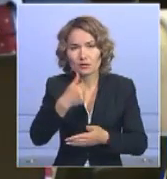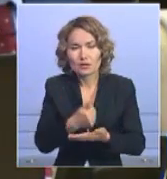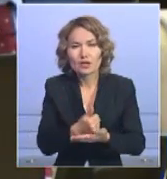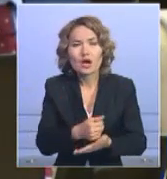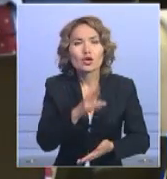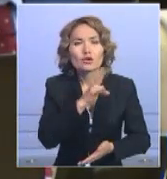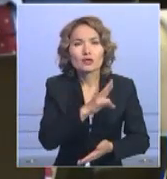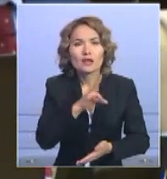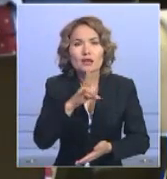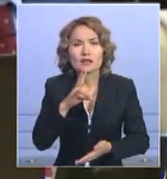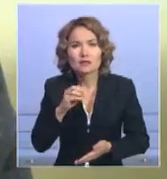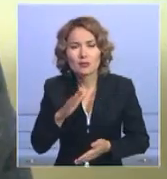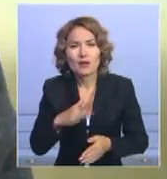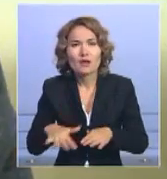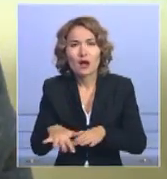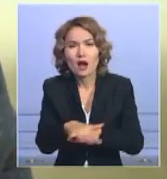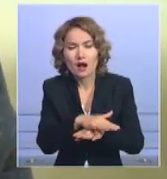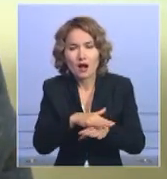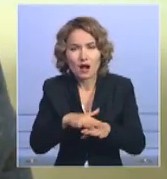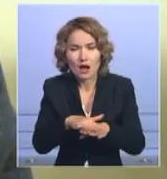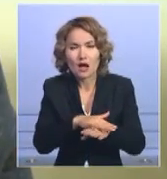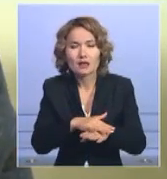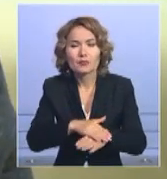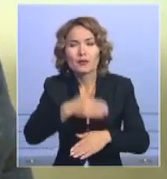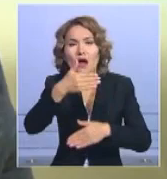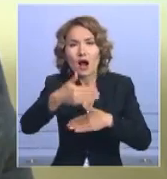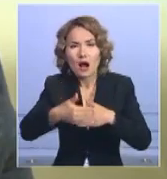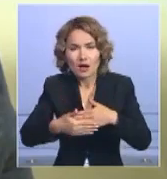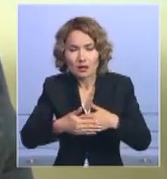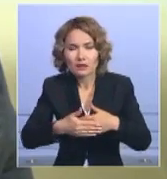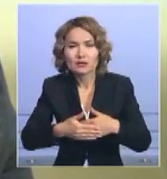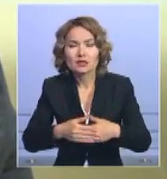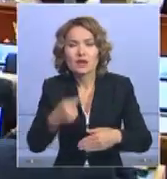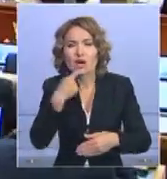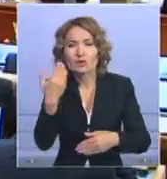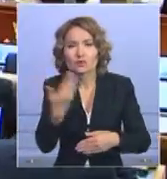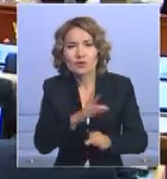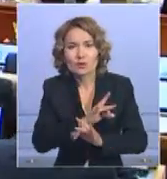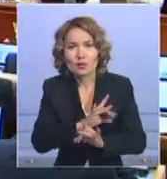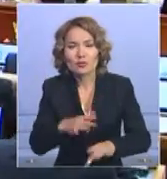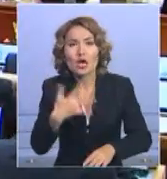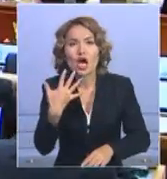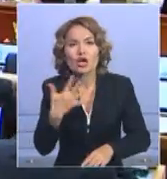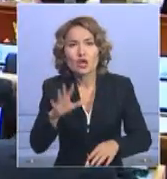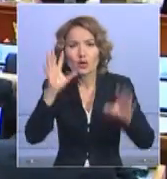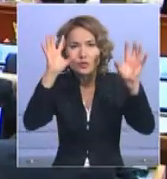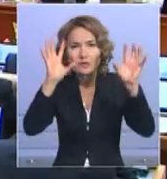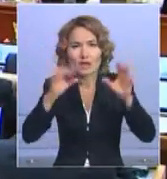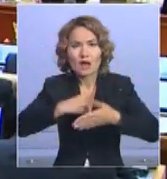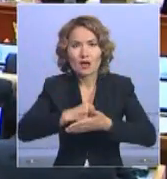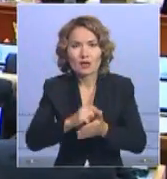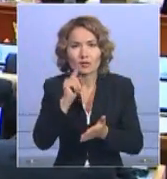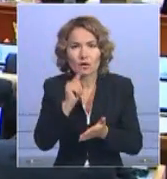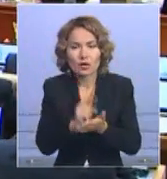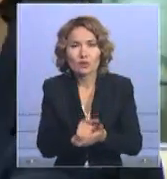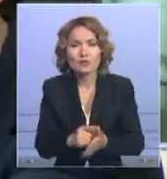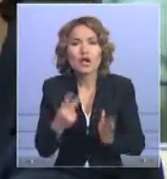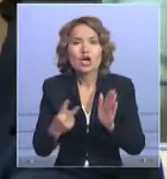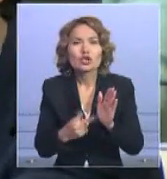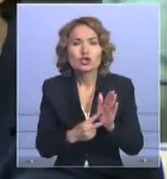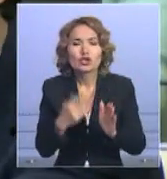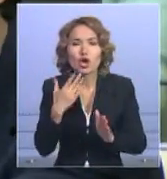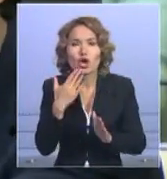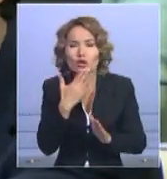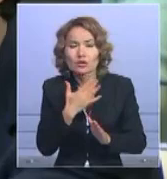елбасы Нұрсұлтан Назарбаев халық қалаулыларының алдына нақты міндеттер қойды. Олар осы жылы 50 заң қабылдауы тиіс. Оның жетеуі ұлттық